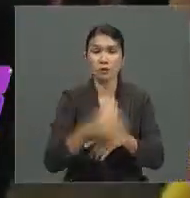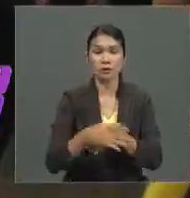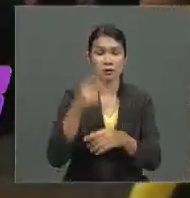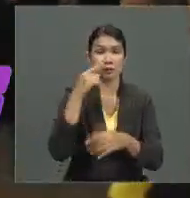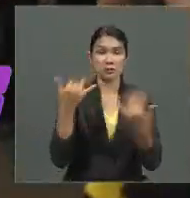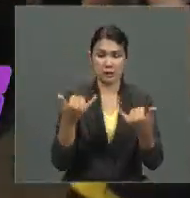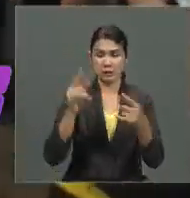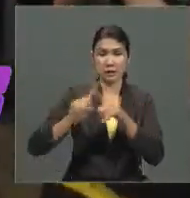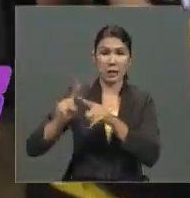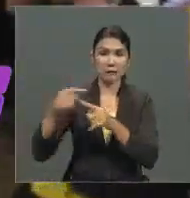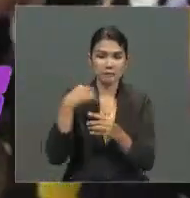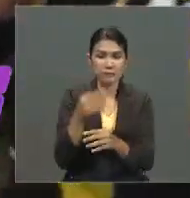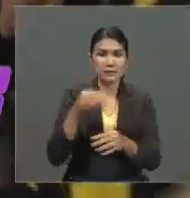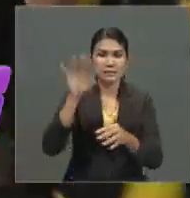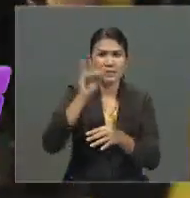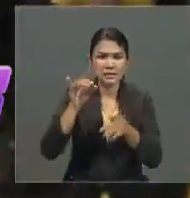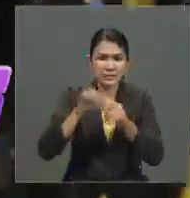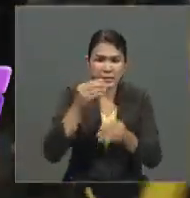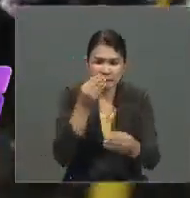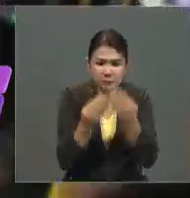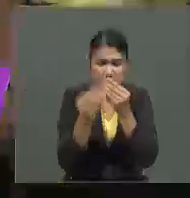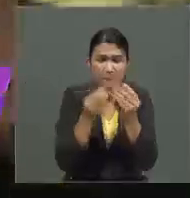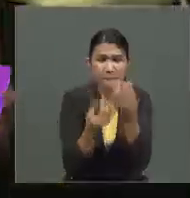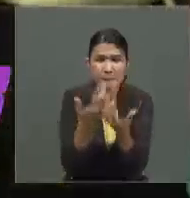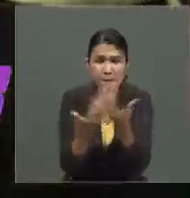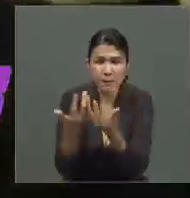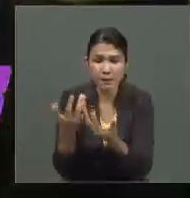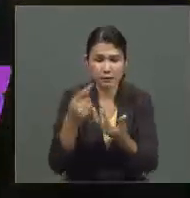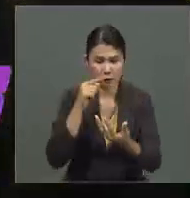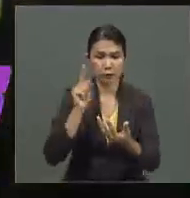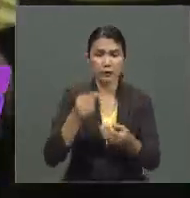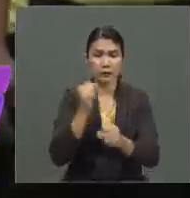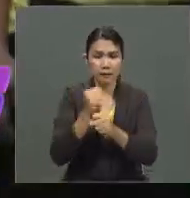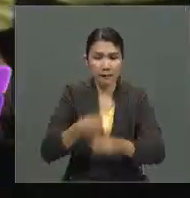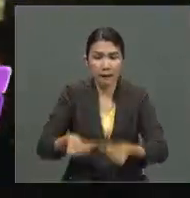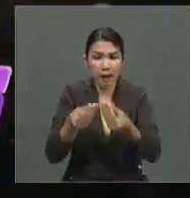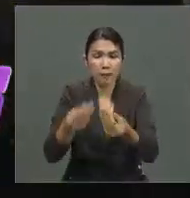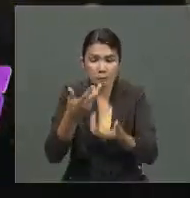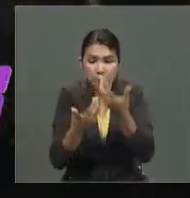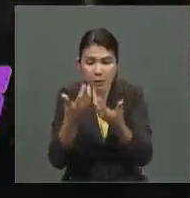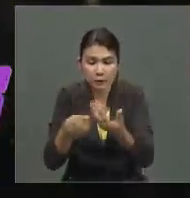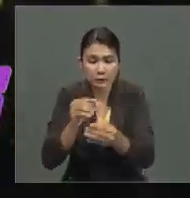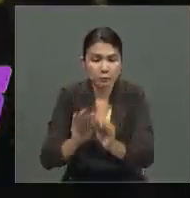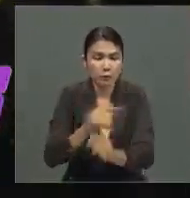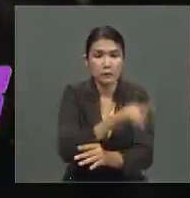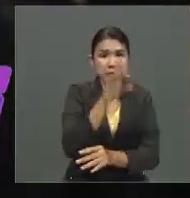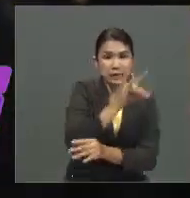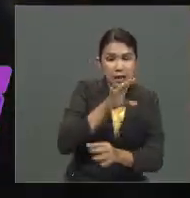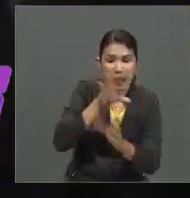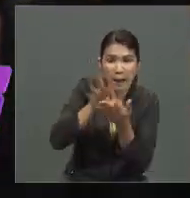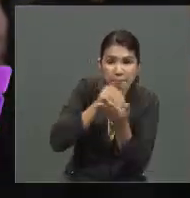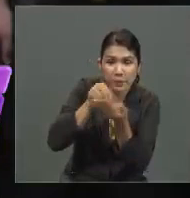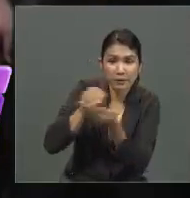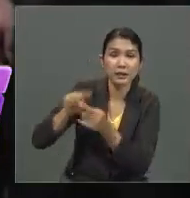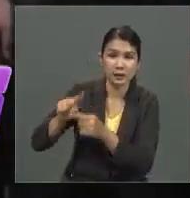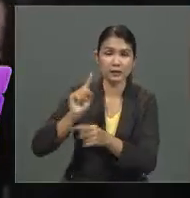ชจะขาดแร่ธาตุบางชนิดจึงต้องทำโป่งขึ้นเพื่อให้สัตว์นั้นสามารถกินทดแทนแร่ธาตุที่ขาดไปโดยได้ทำไ